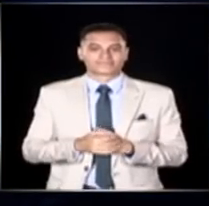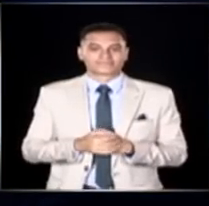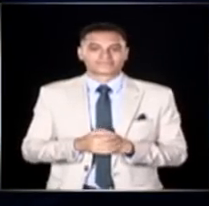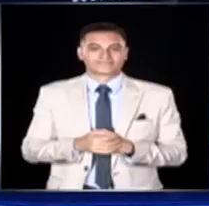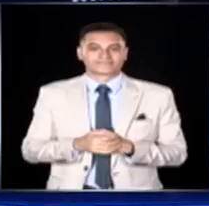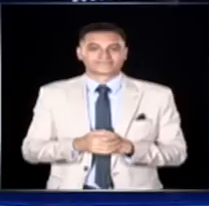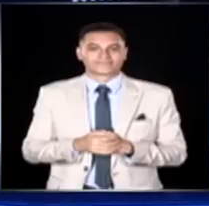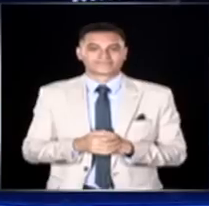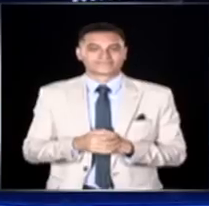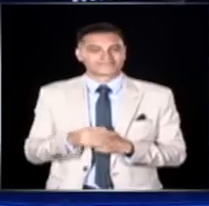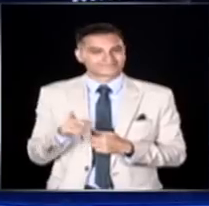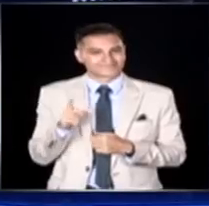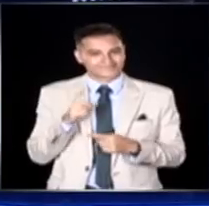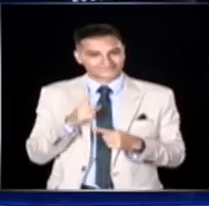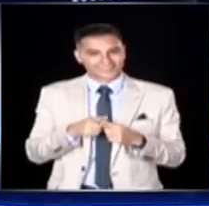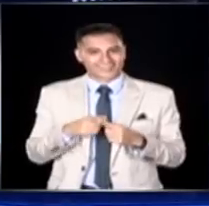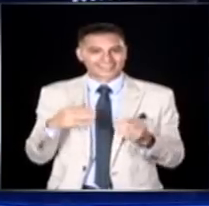تعالي هنا هنا اتفضلي هنا.